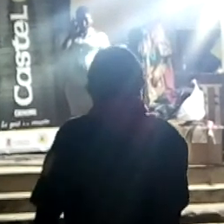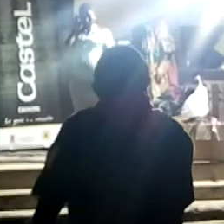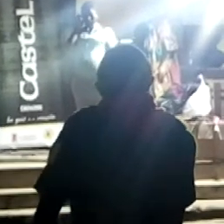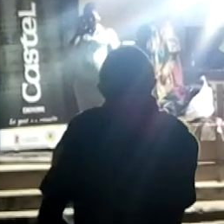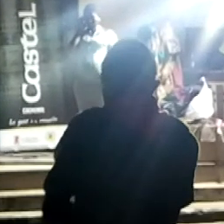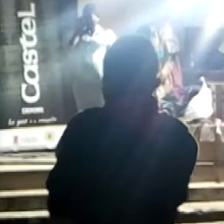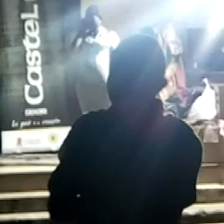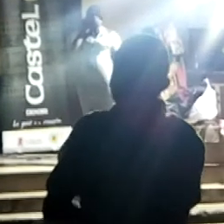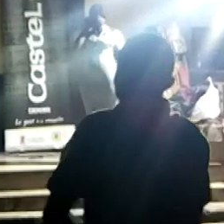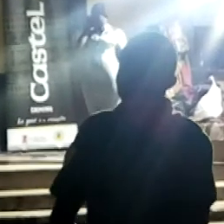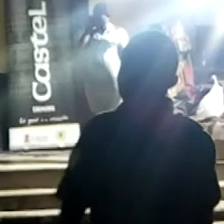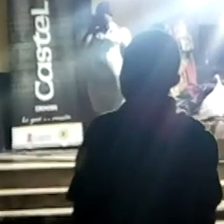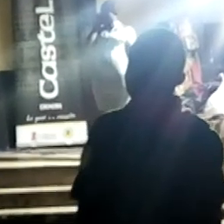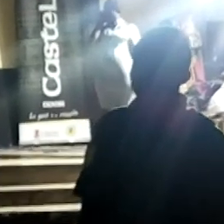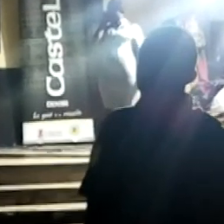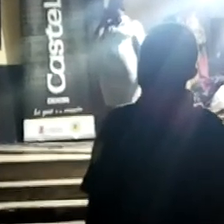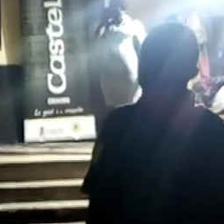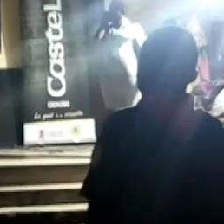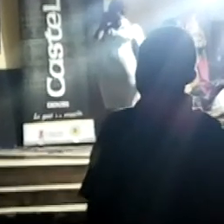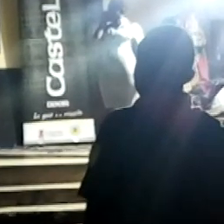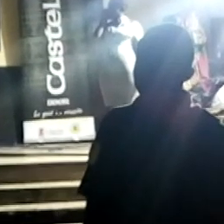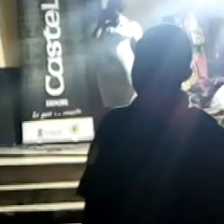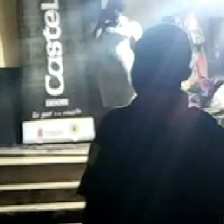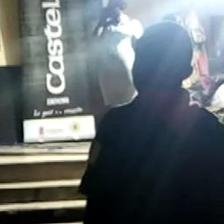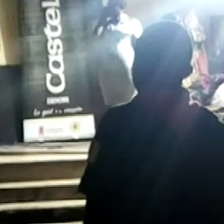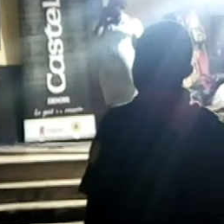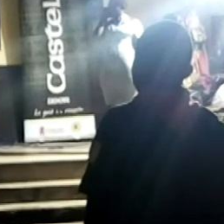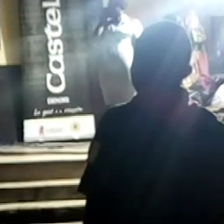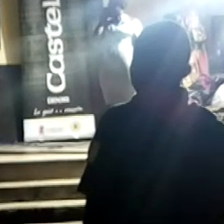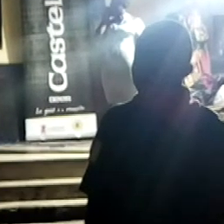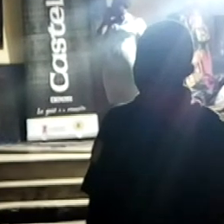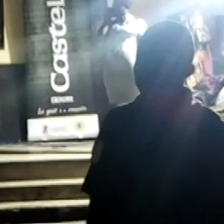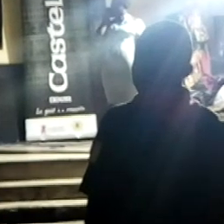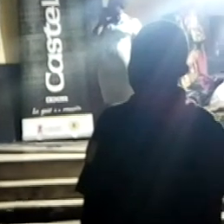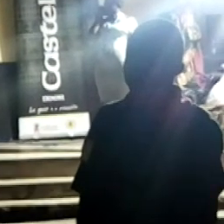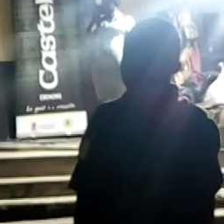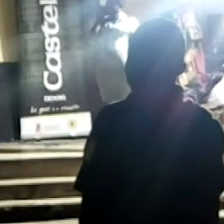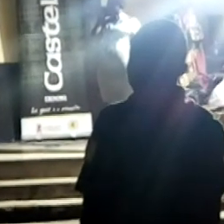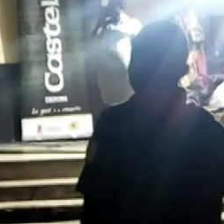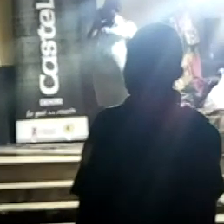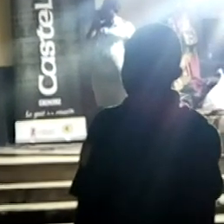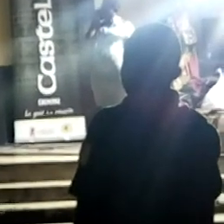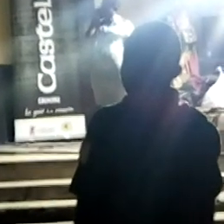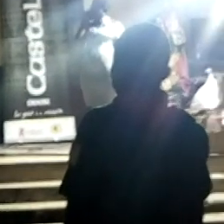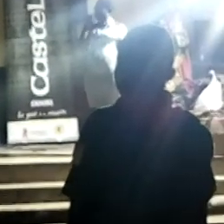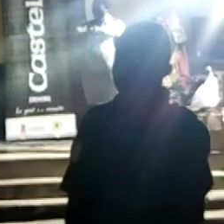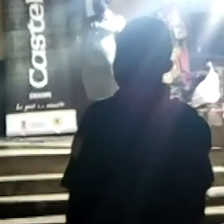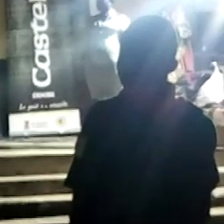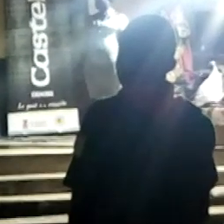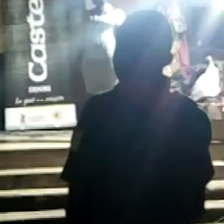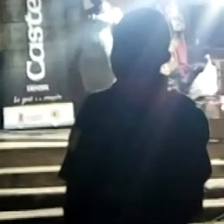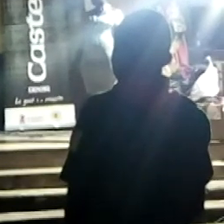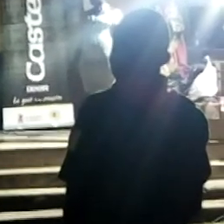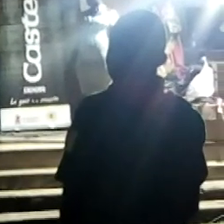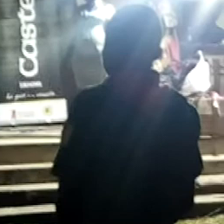Prenez la peine de vous supprimer un peu le pied et savoir si vous pouvez vivre. Prenez la peine un jour de vous couvrir les oreilles, de vous fermer un peu la bouche,